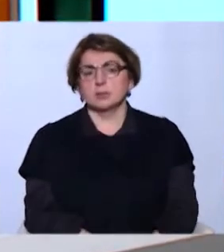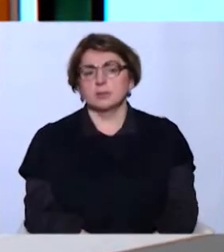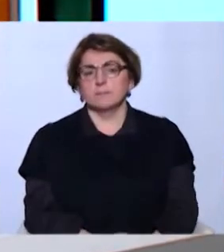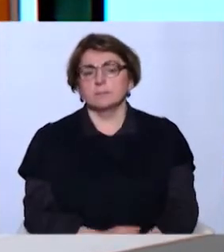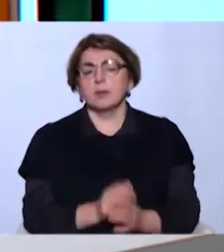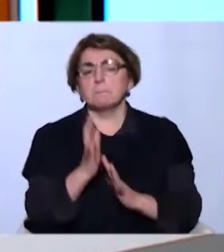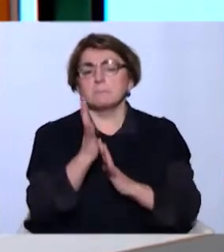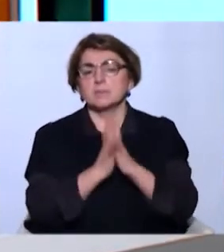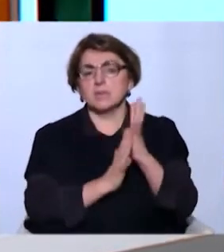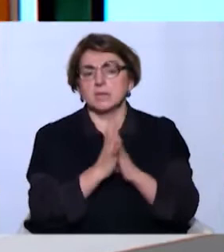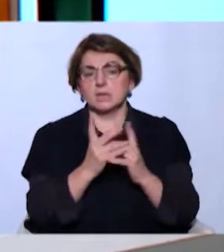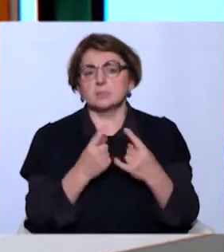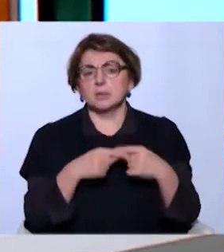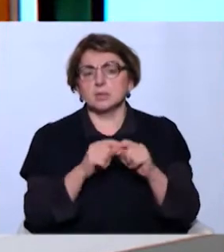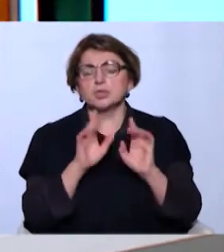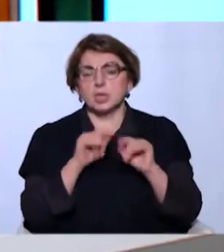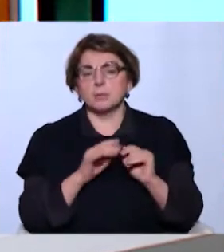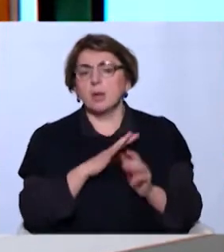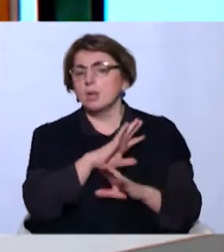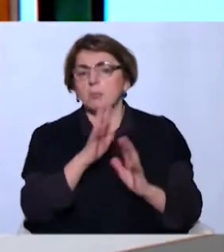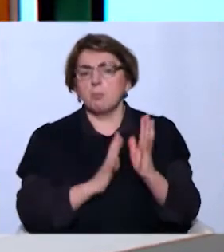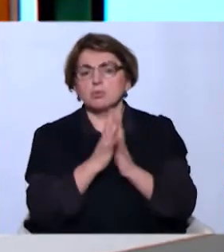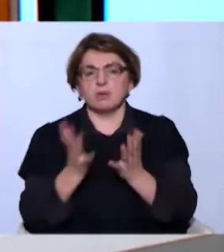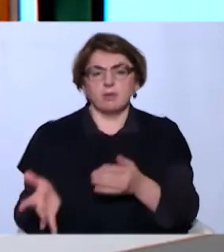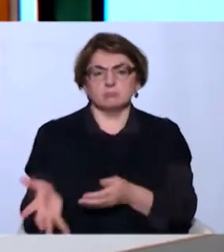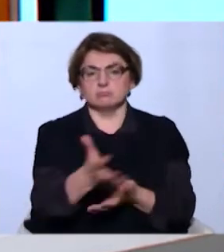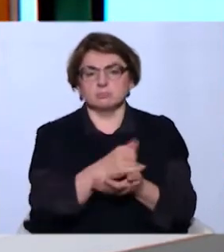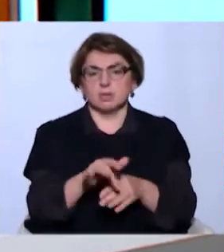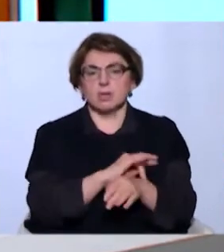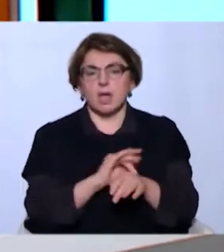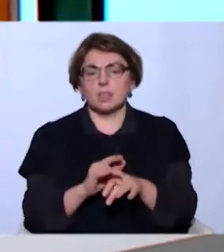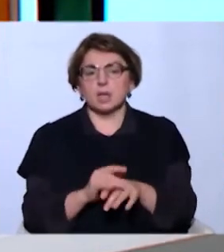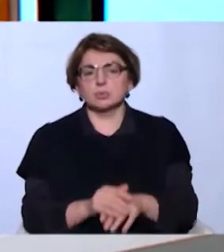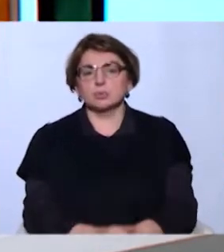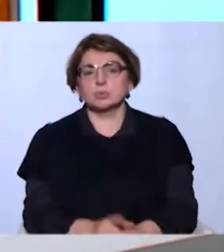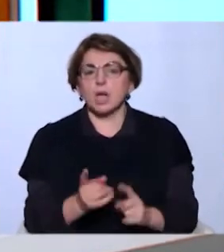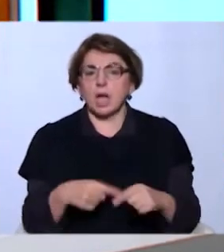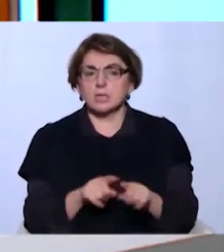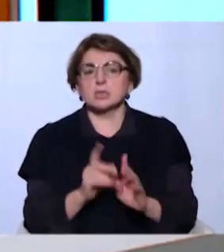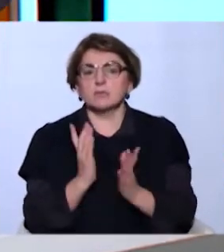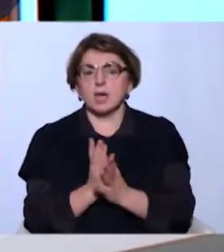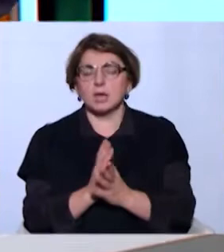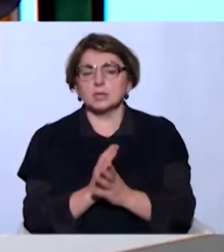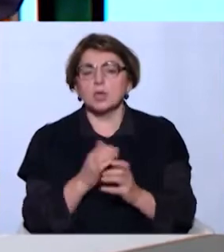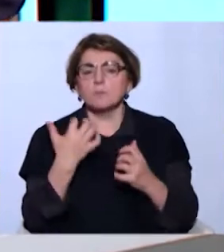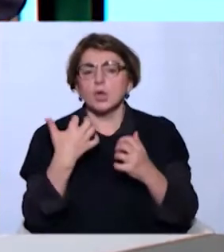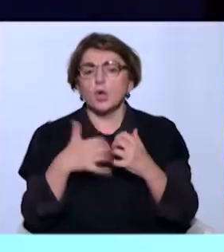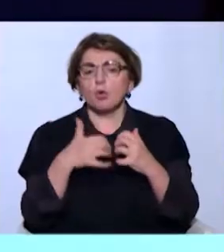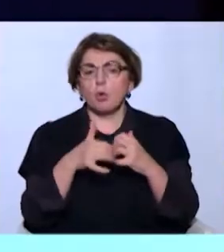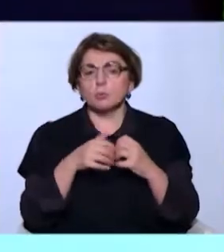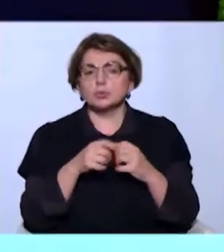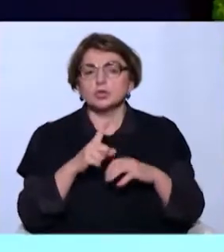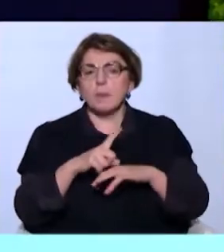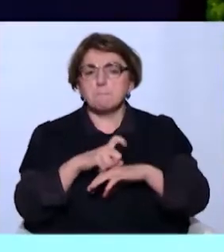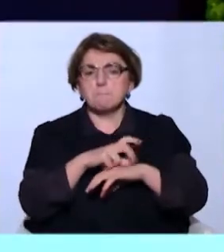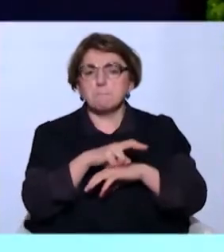მცენარეებით და შეიძლება მოსავალი გაანადგუროს. ასევე არის კომბოსტოს თეთრულა,